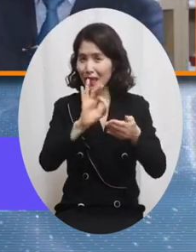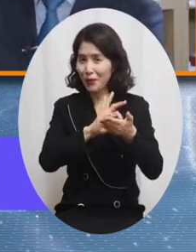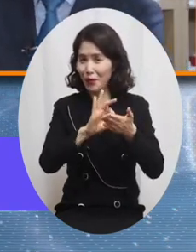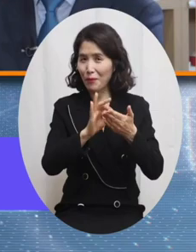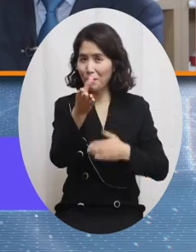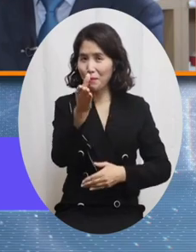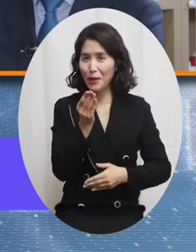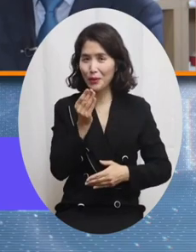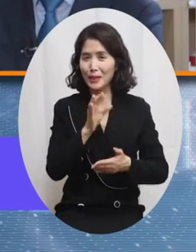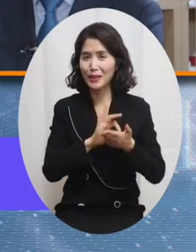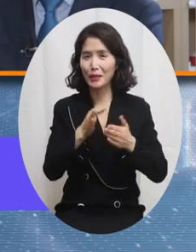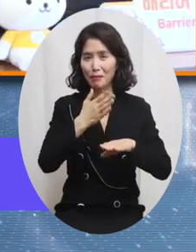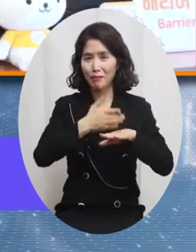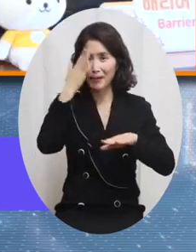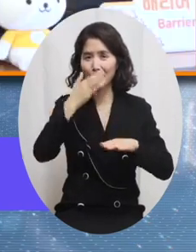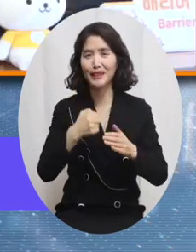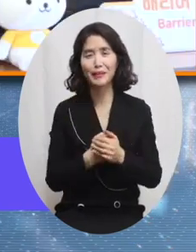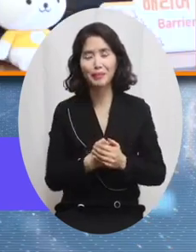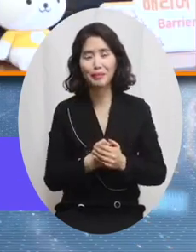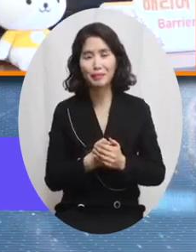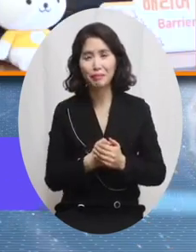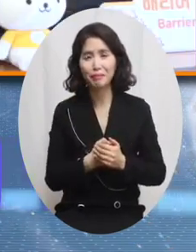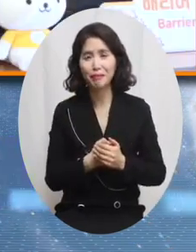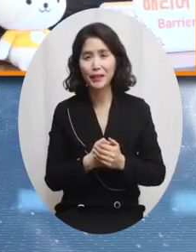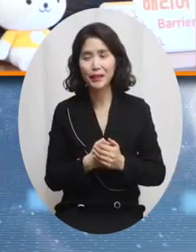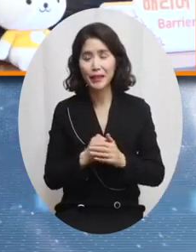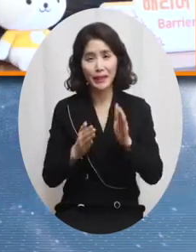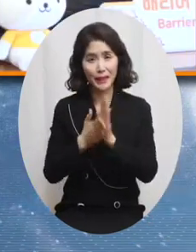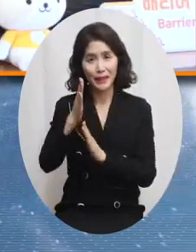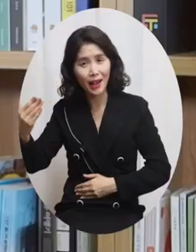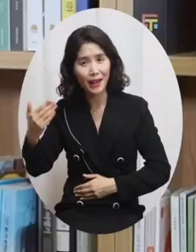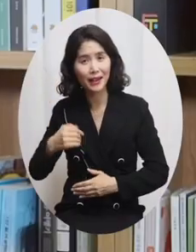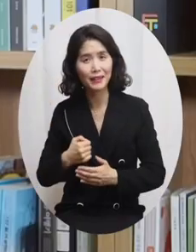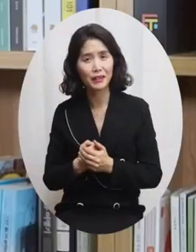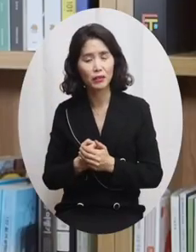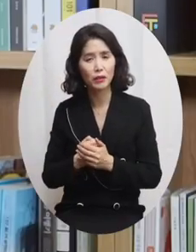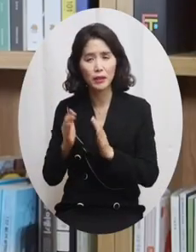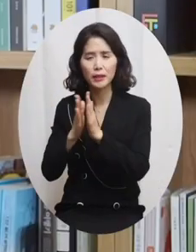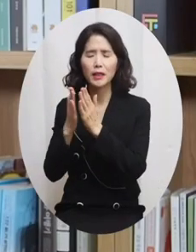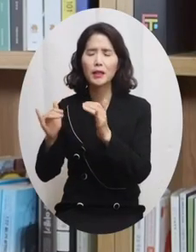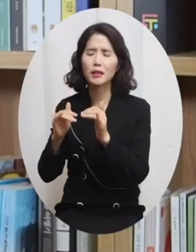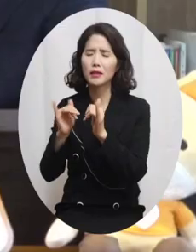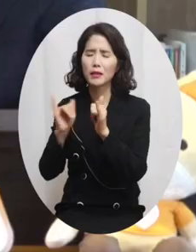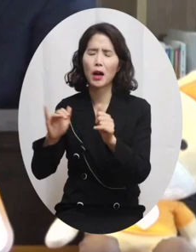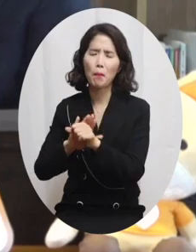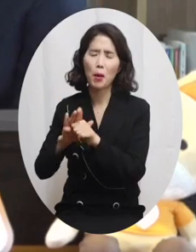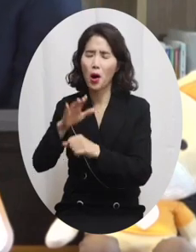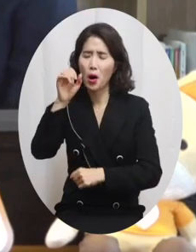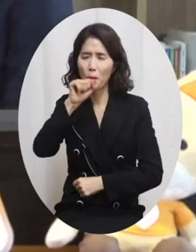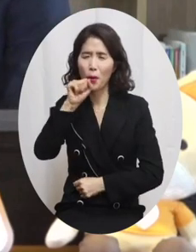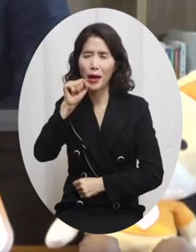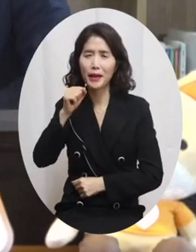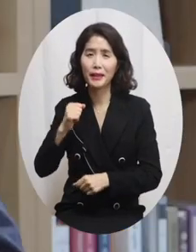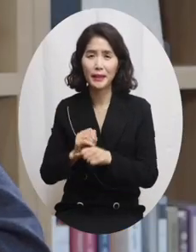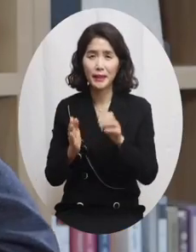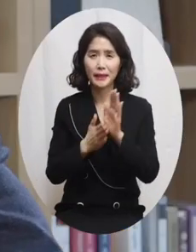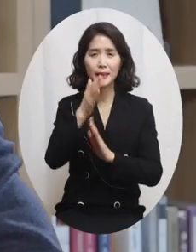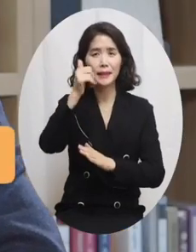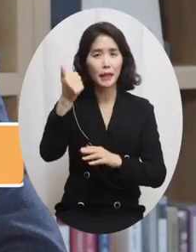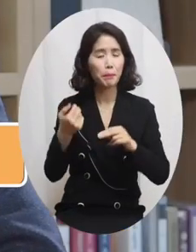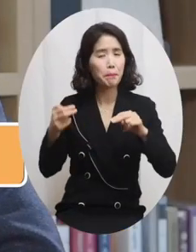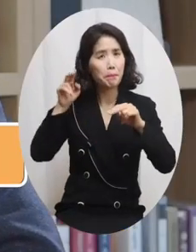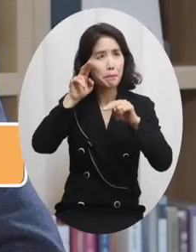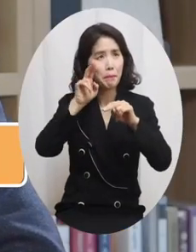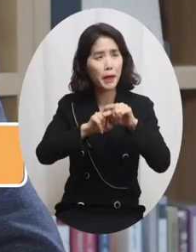빌려서 사용을 하고 있는데 사실 제가 알기로는 이재준 시장님 책사랑이 유별나시죠? 그 시장 되고 나서 한 달에